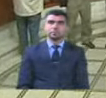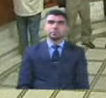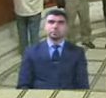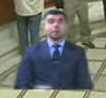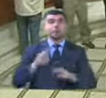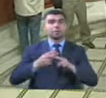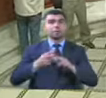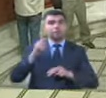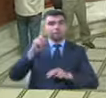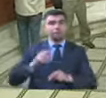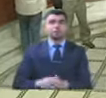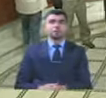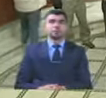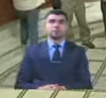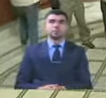بسم الله الرحمن الرحيم.